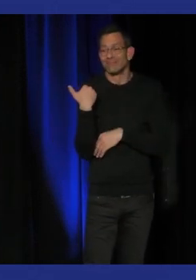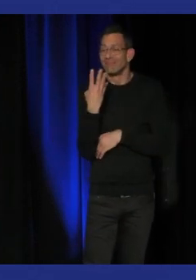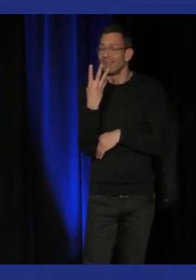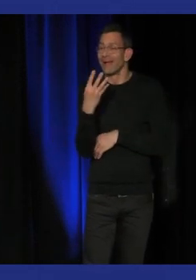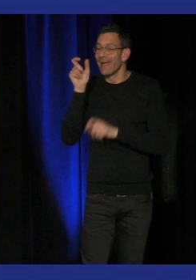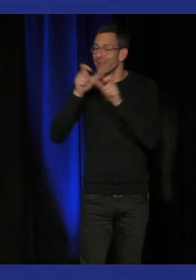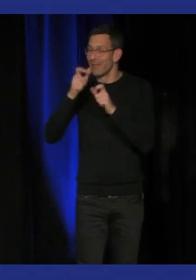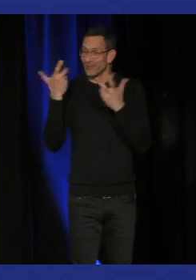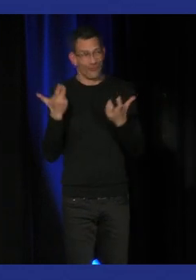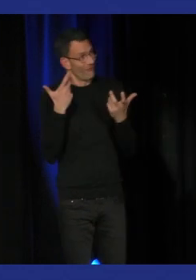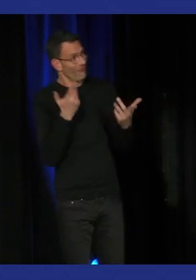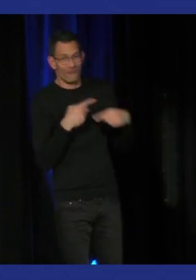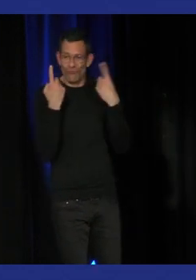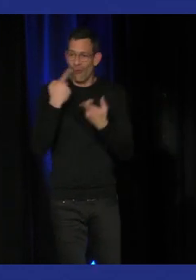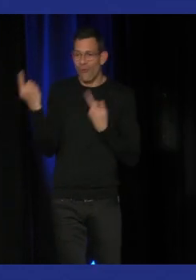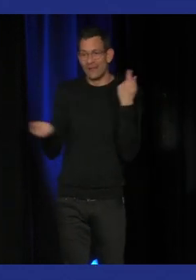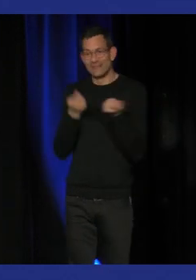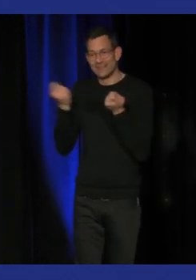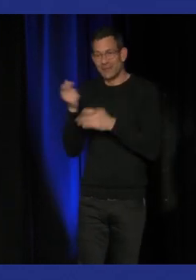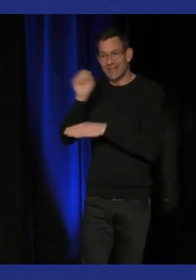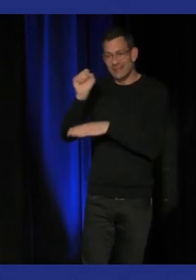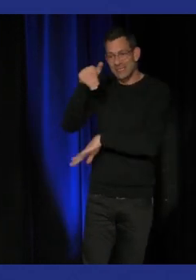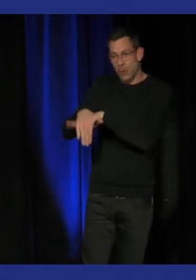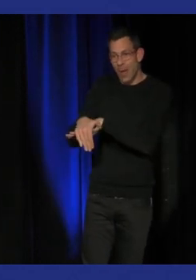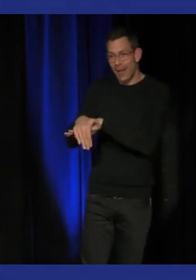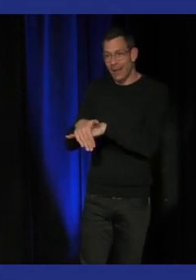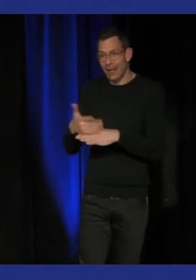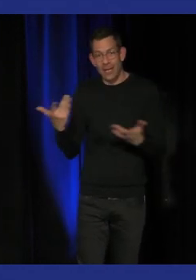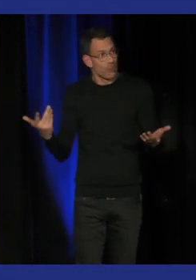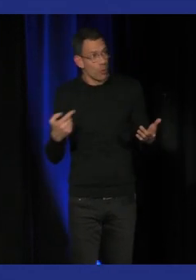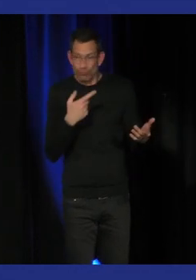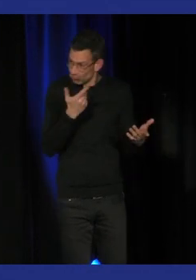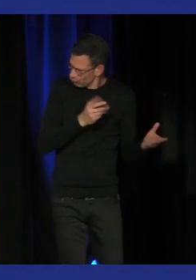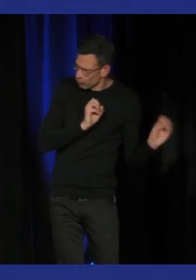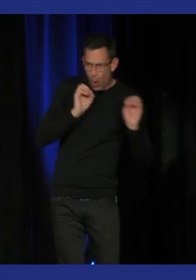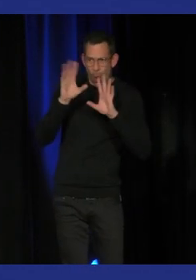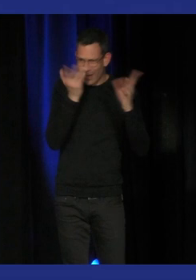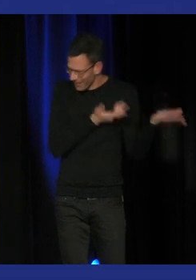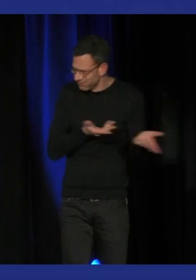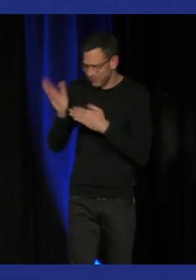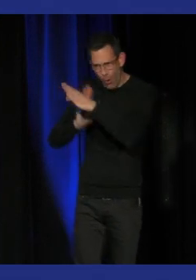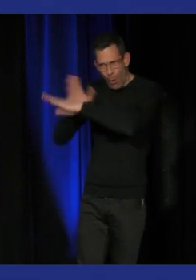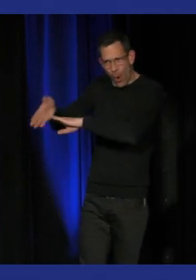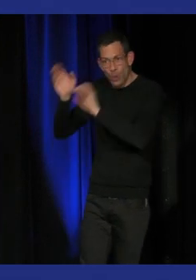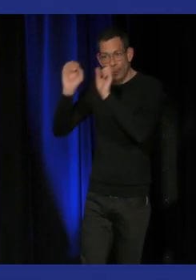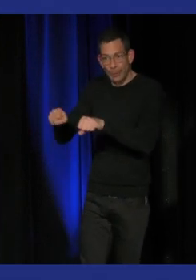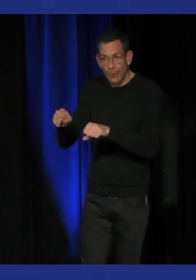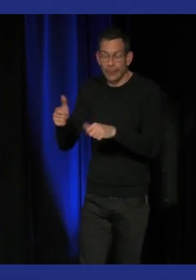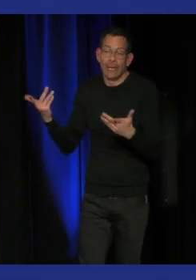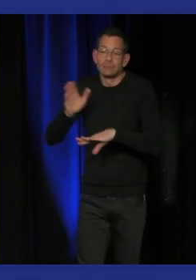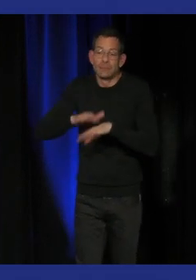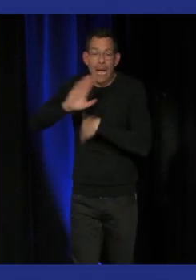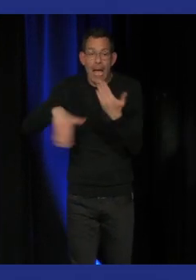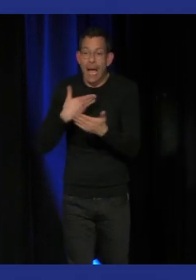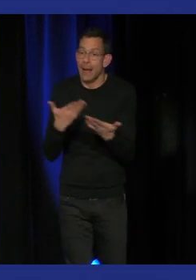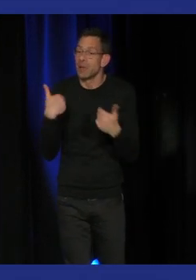aller dans une boîte de nuit le samedi soir. Et au lieu de pouvoir rentrer dans la société, ce qu'on leur propose, c'est on